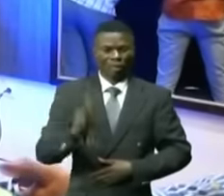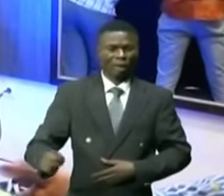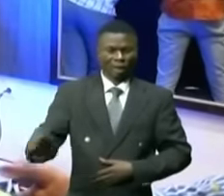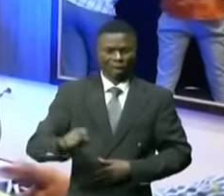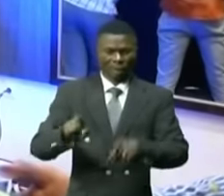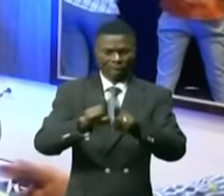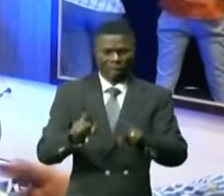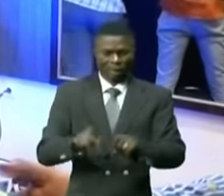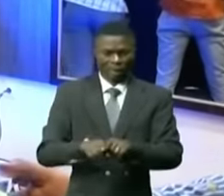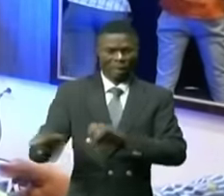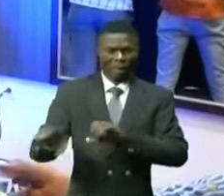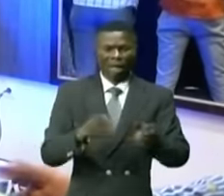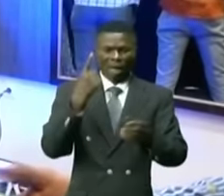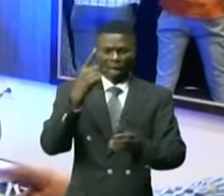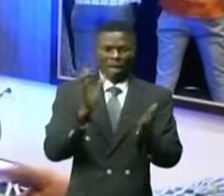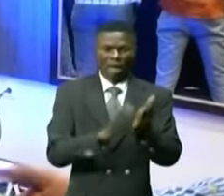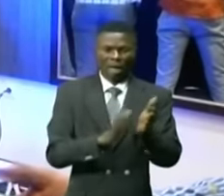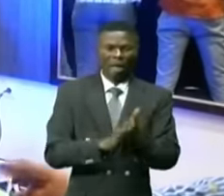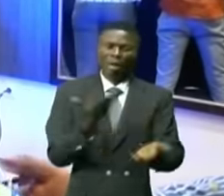nature d'action. Soit...